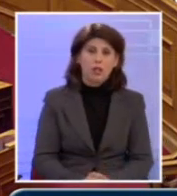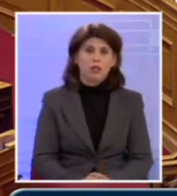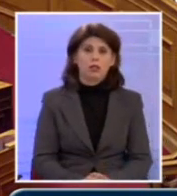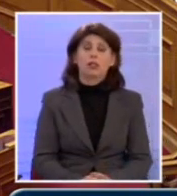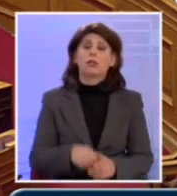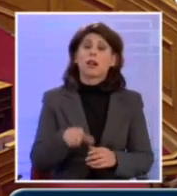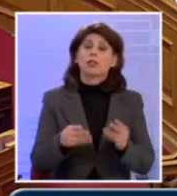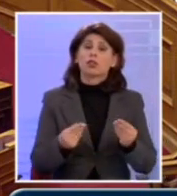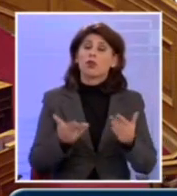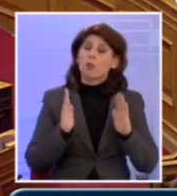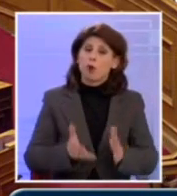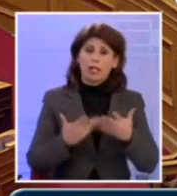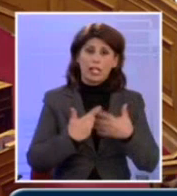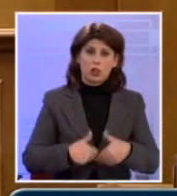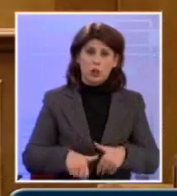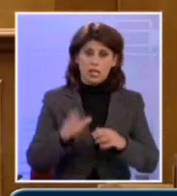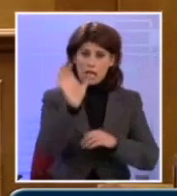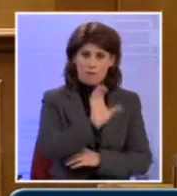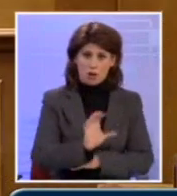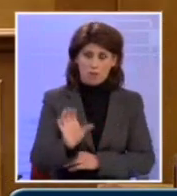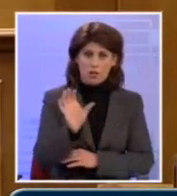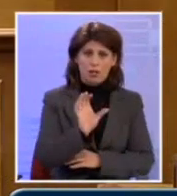ότι έτσι μπορεί να λειτουργεί η Ευρώπη,